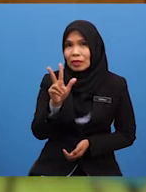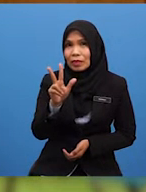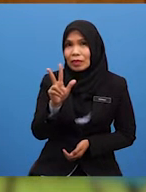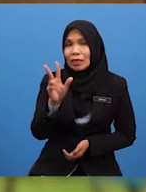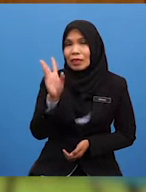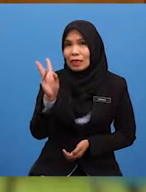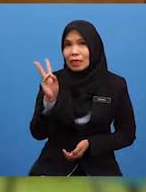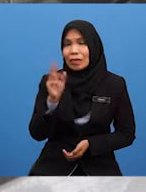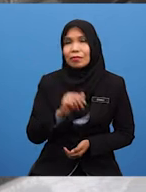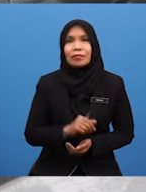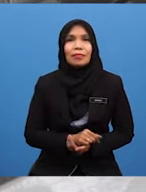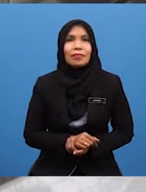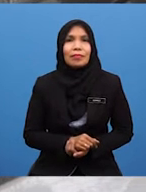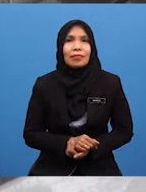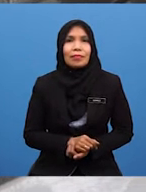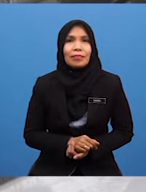1, 2, 3, 6.